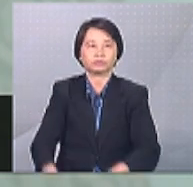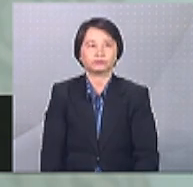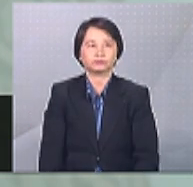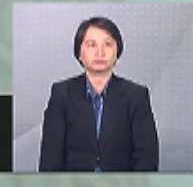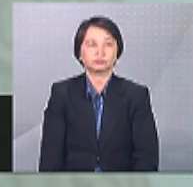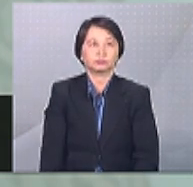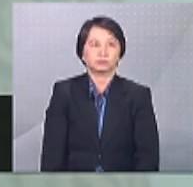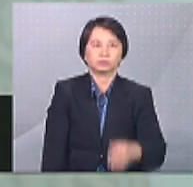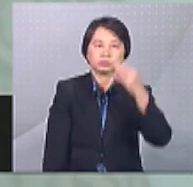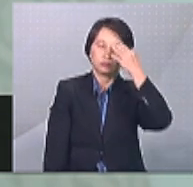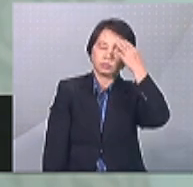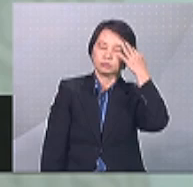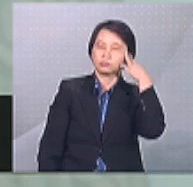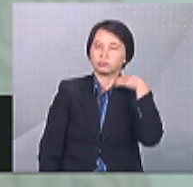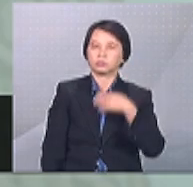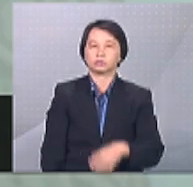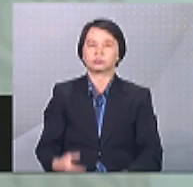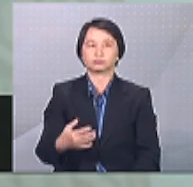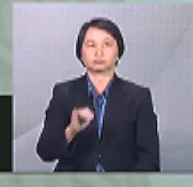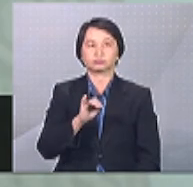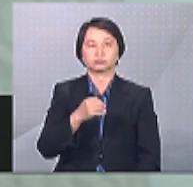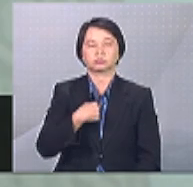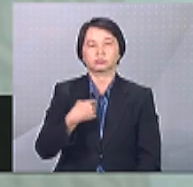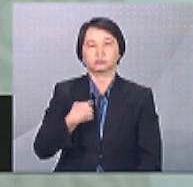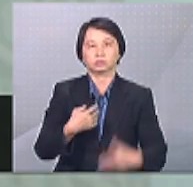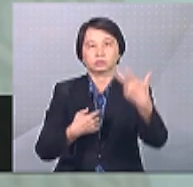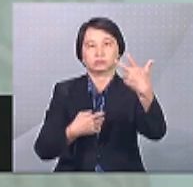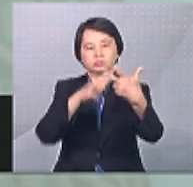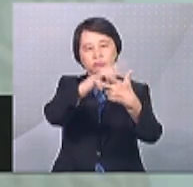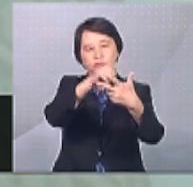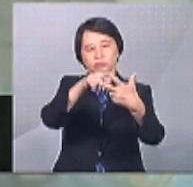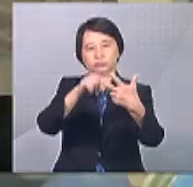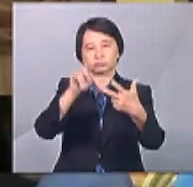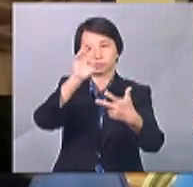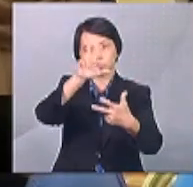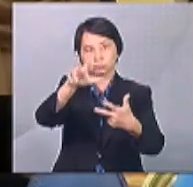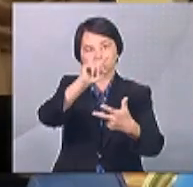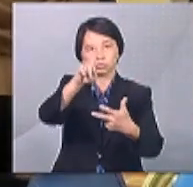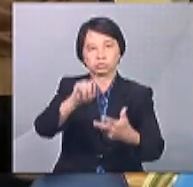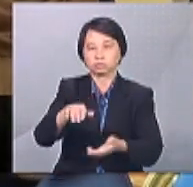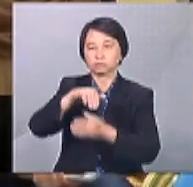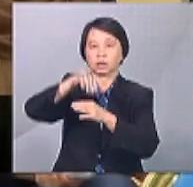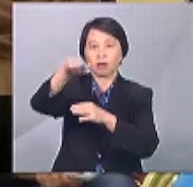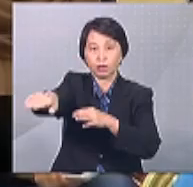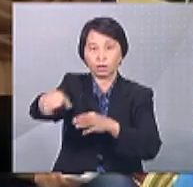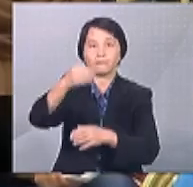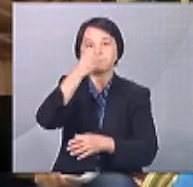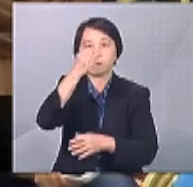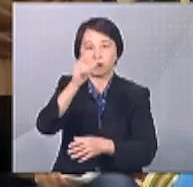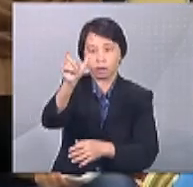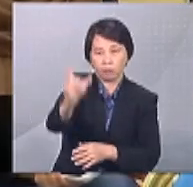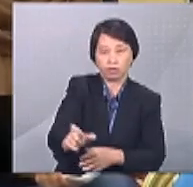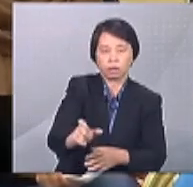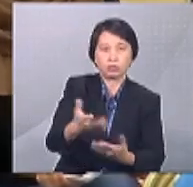Okey, Syukur Datuk. Saya ada tiga soalan. Pertama, berbalik kepada penghantar makanan dan juga penyedia makanan. Adakah kos